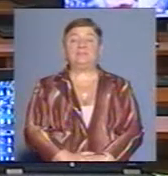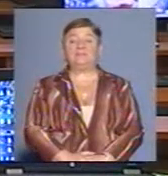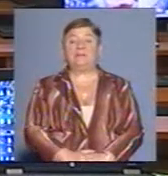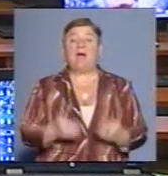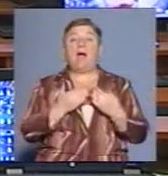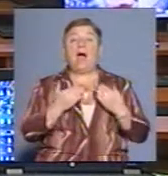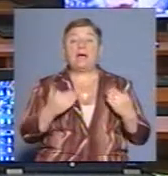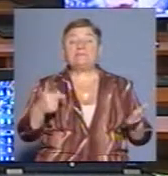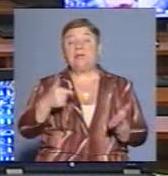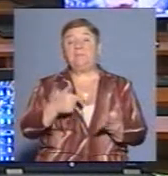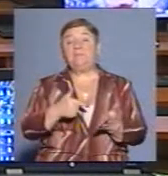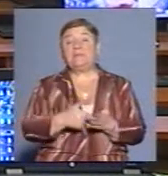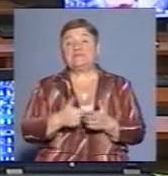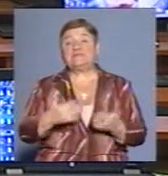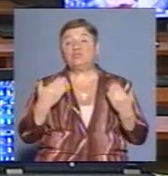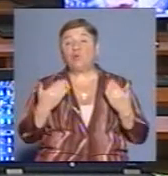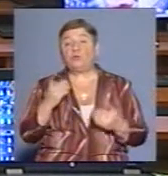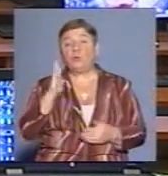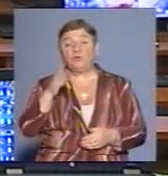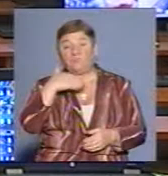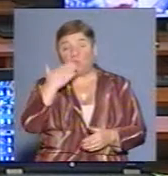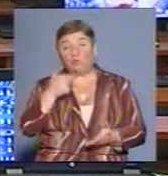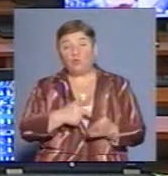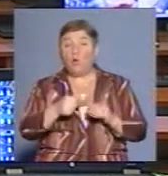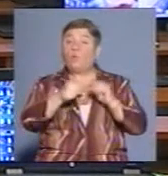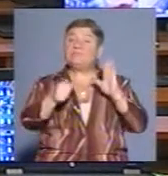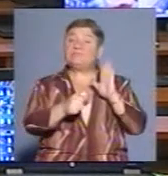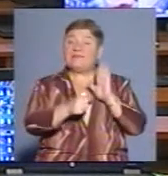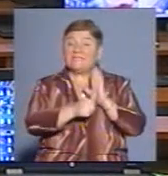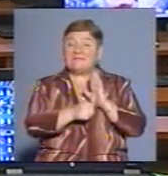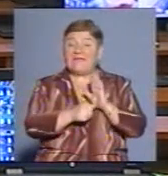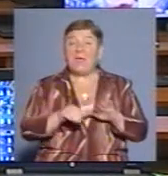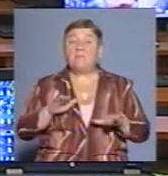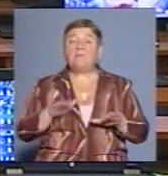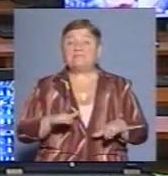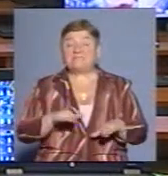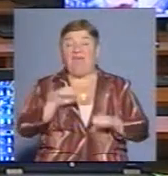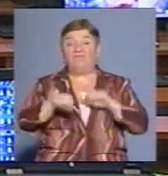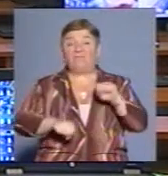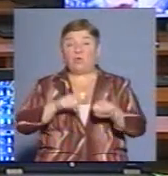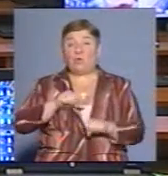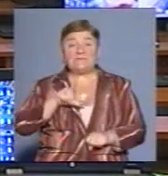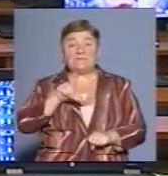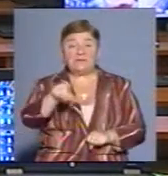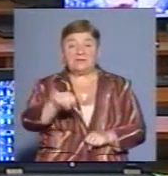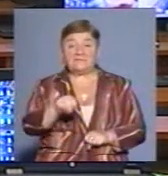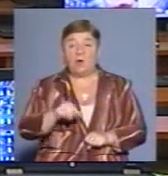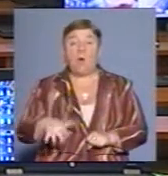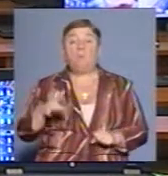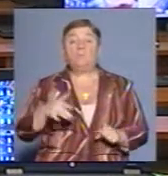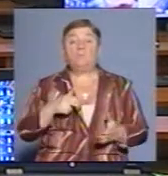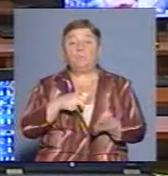Акція «Місто без СО2» відбудеться сьогодні в Ужгороді. О 16 годині в місті проведуть велозаїзд. Старт учасників на площі